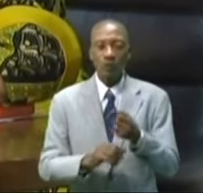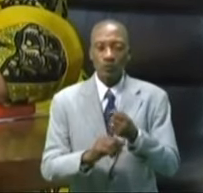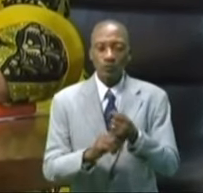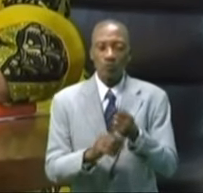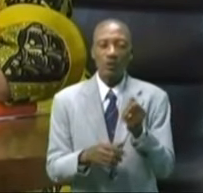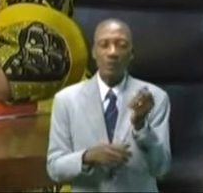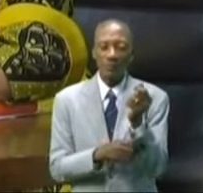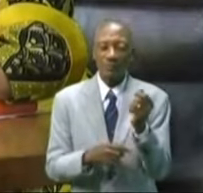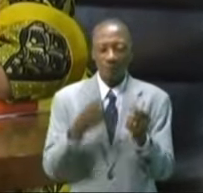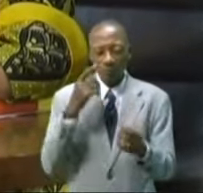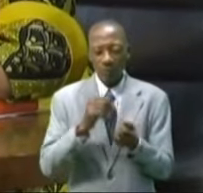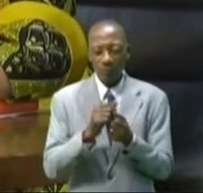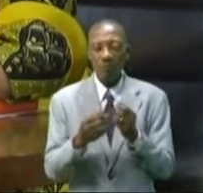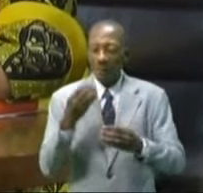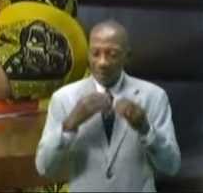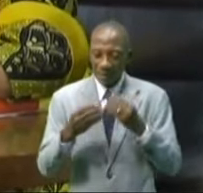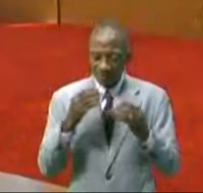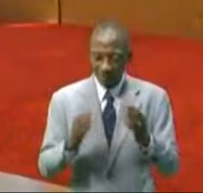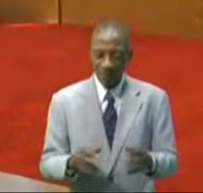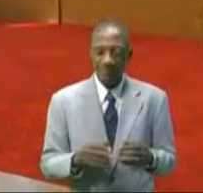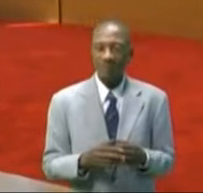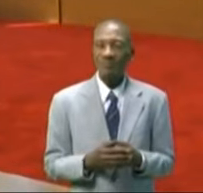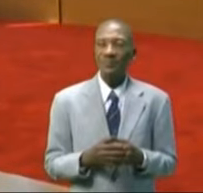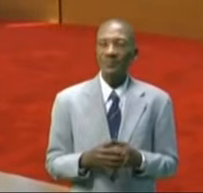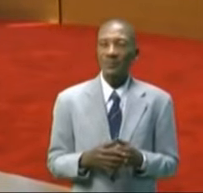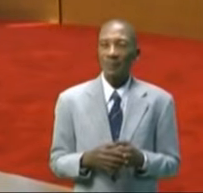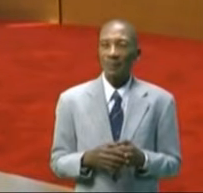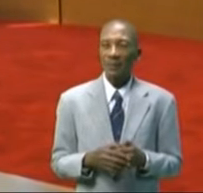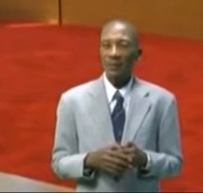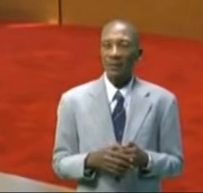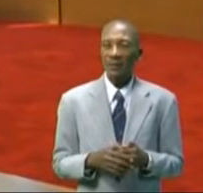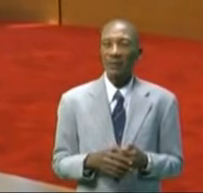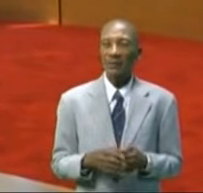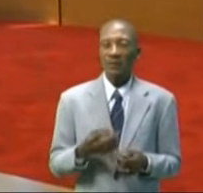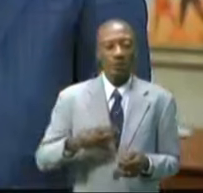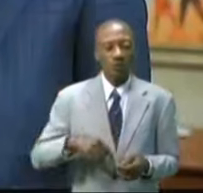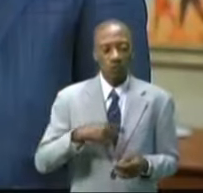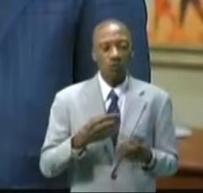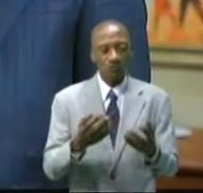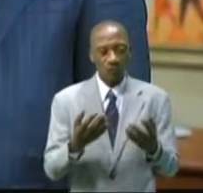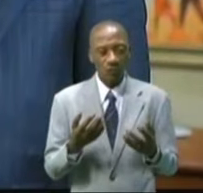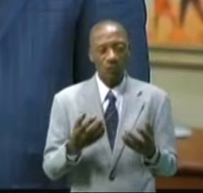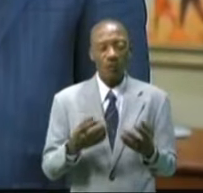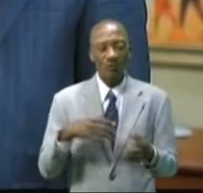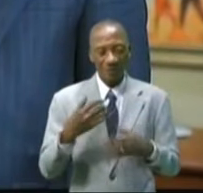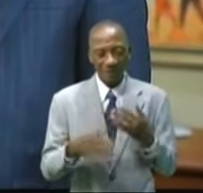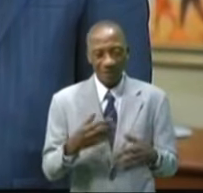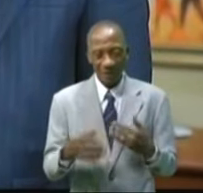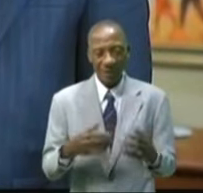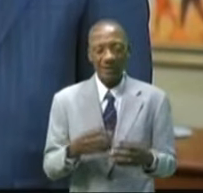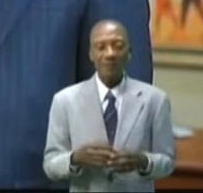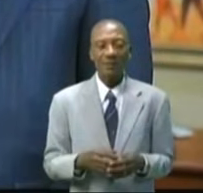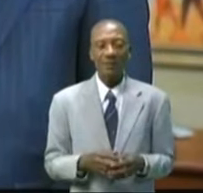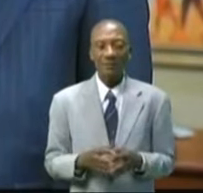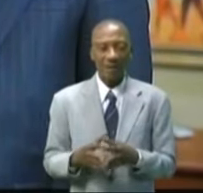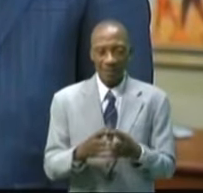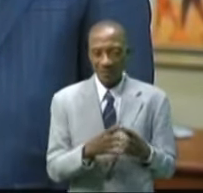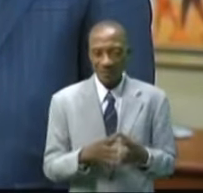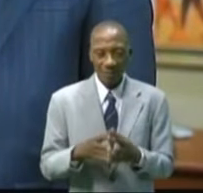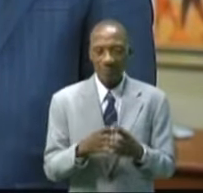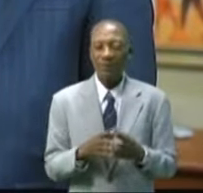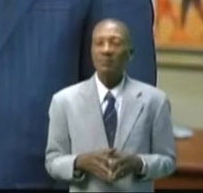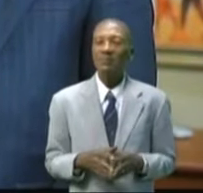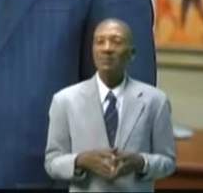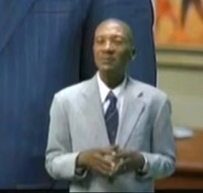avons attiré l'attention de Madame la Première ministre sur l'insécurité foncière. Des milliers de